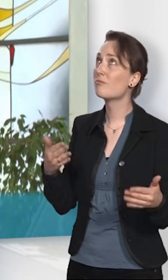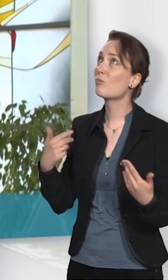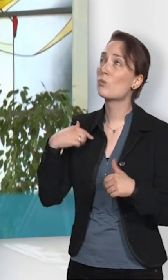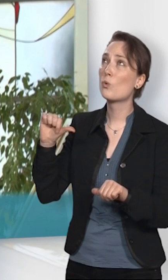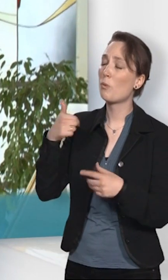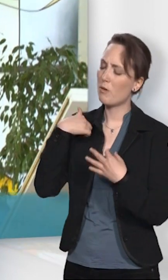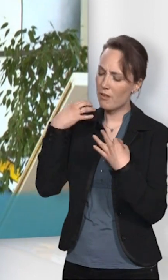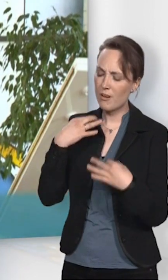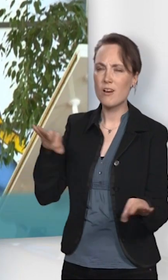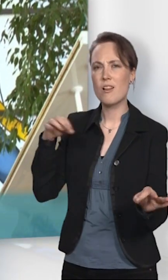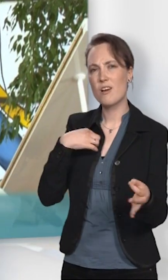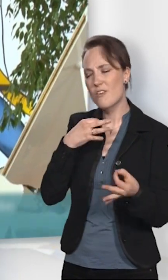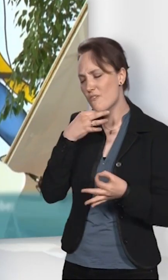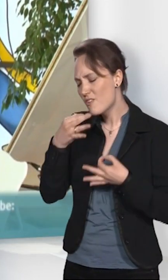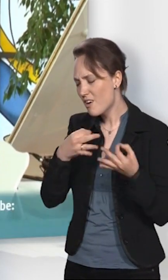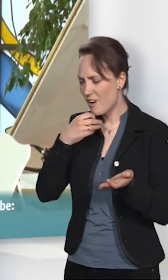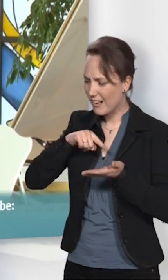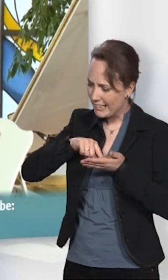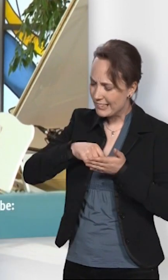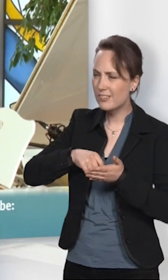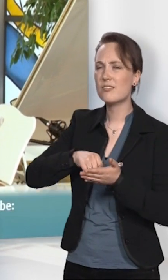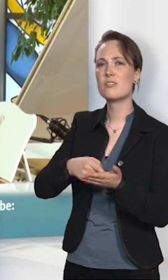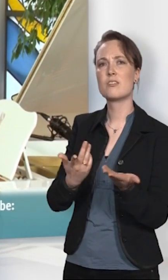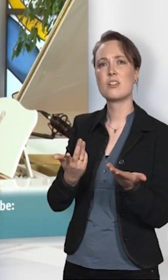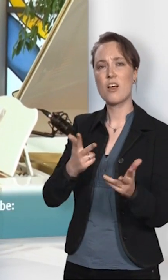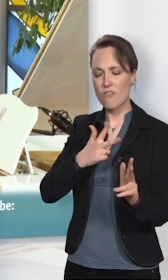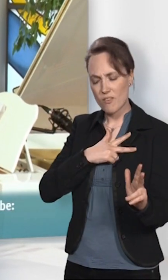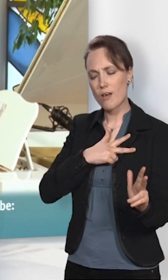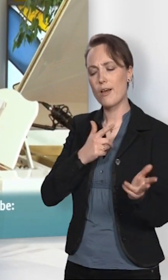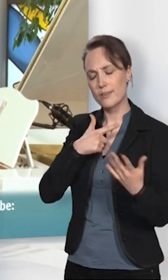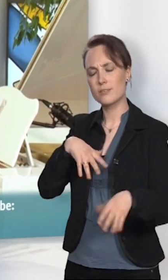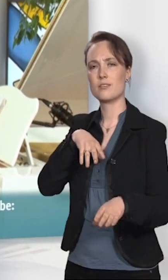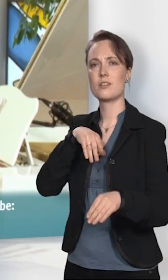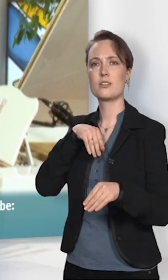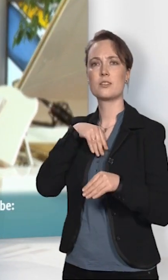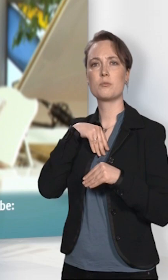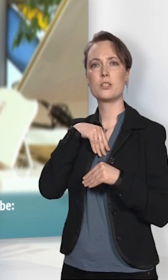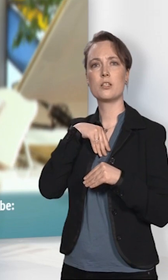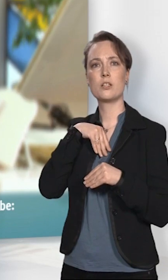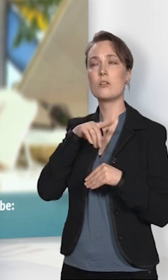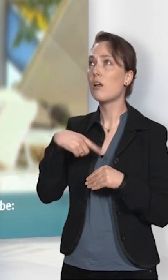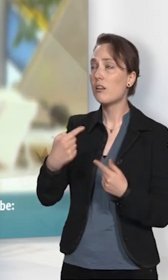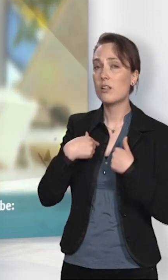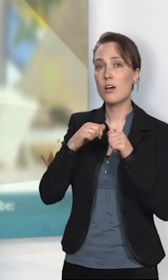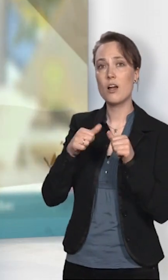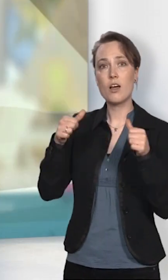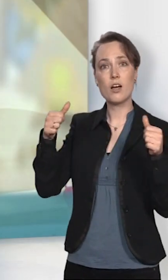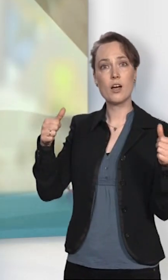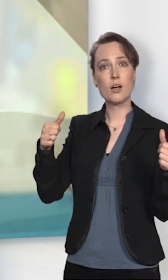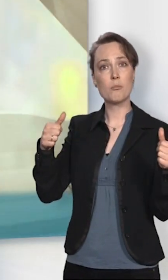Noch einmal ehrlich fragen, die Wahrheit akzeptieren und ich